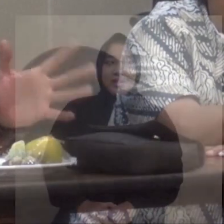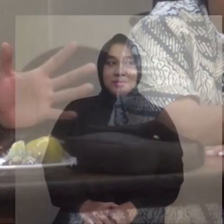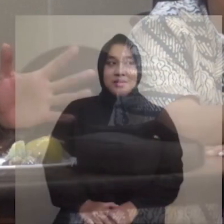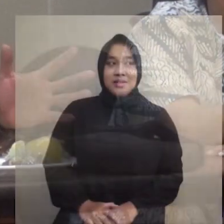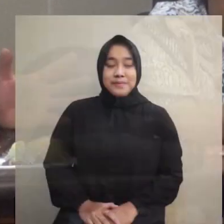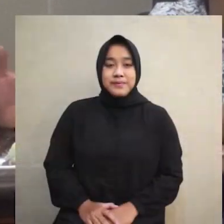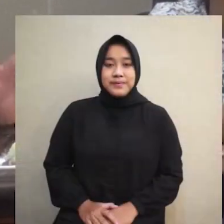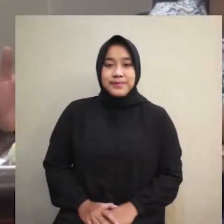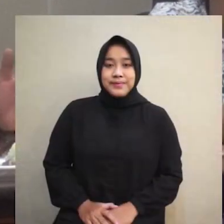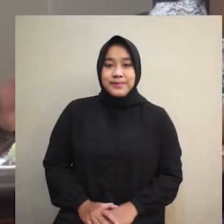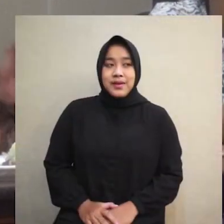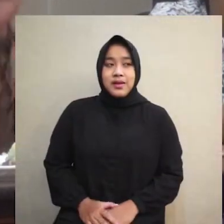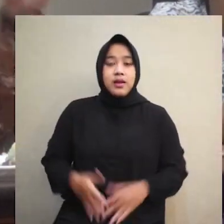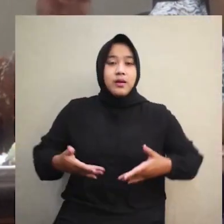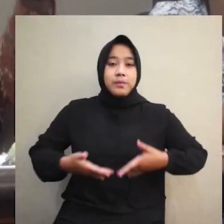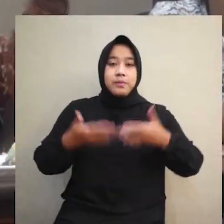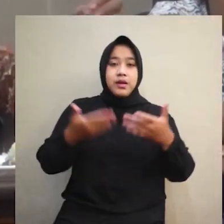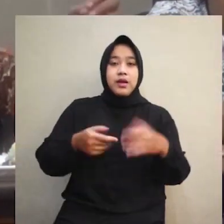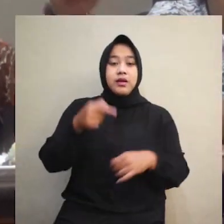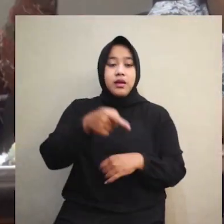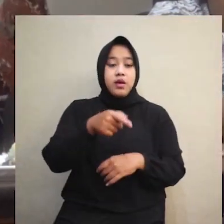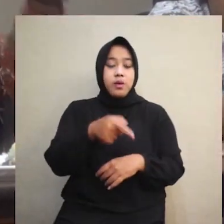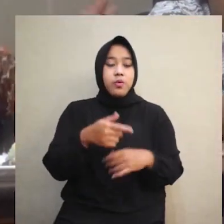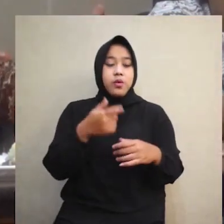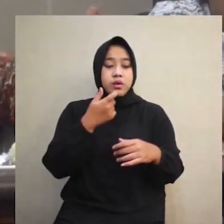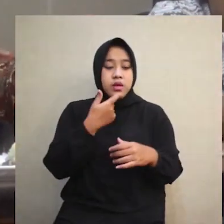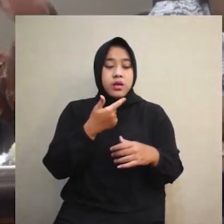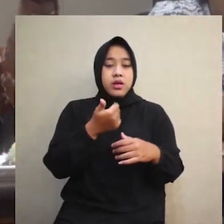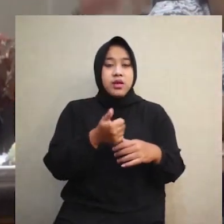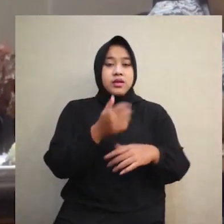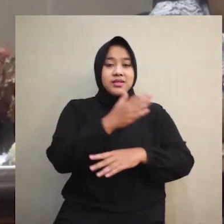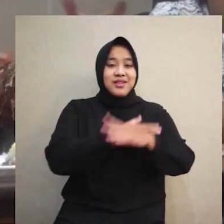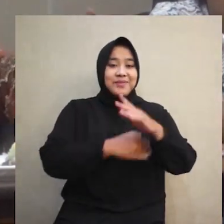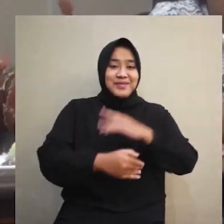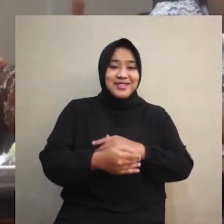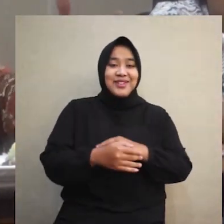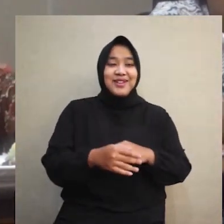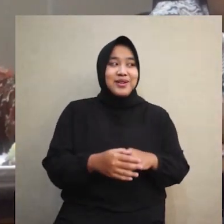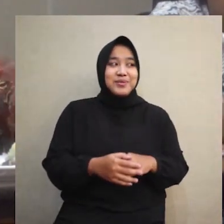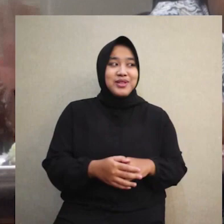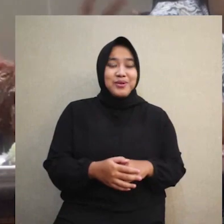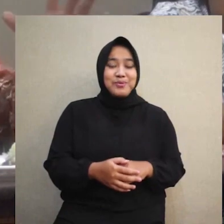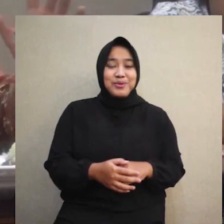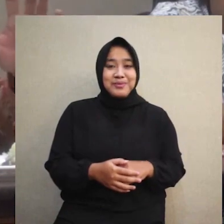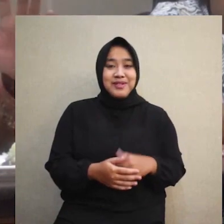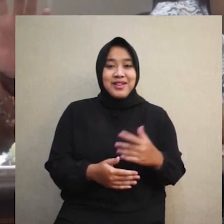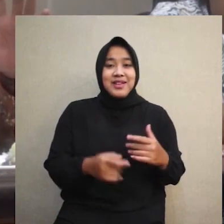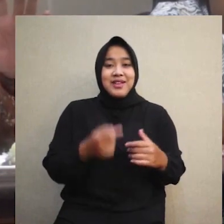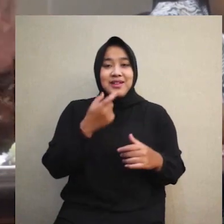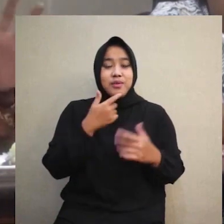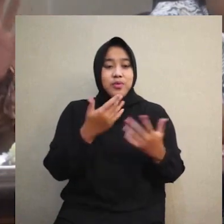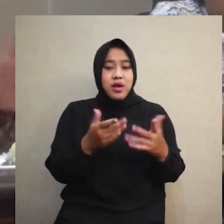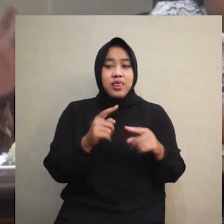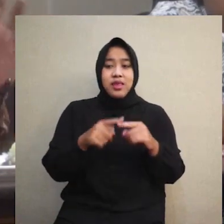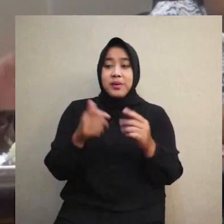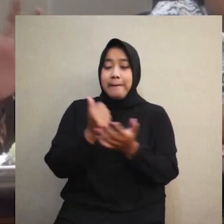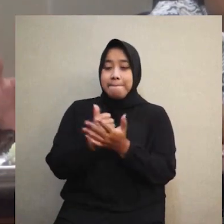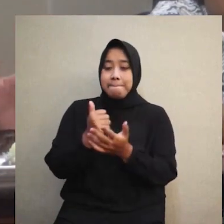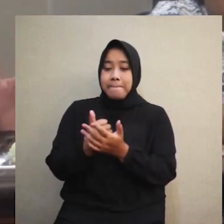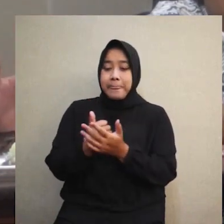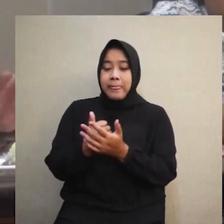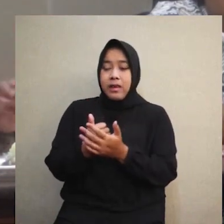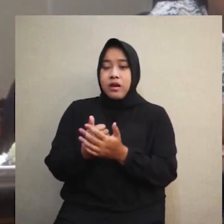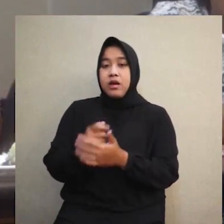bukan pemberian nih Kamu disabilitas saya kasih ya ini kebaikan hati kami bukan tapi bagian dari kewajiban